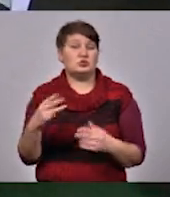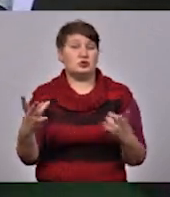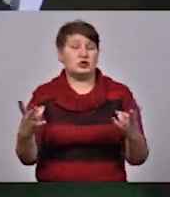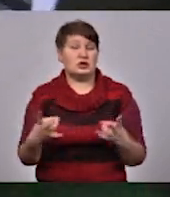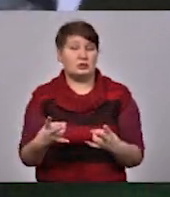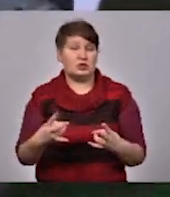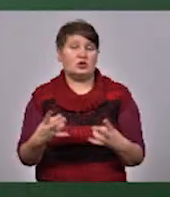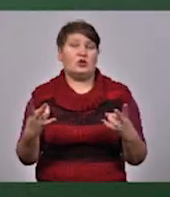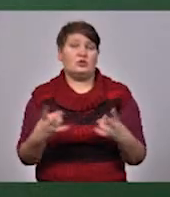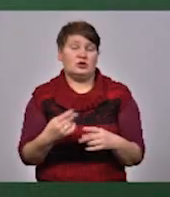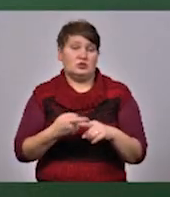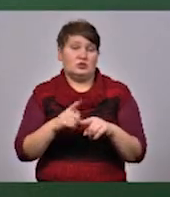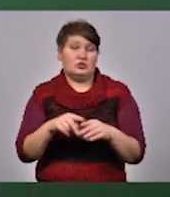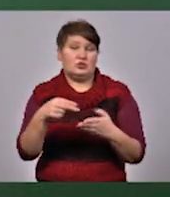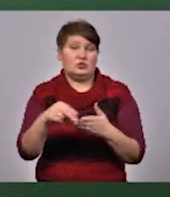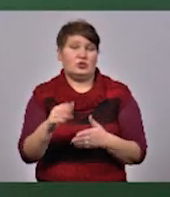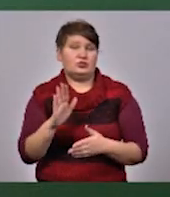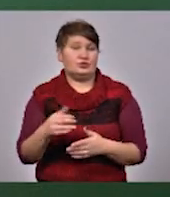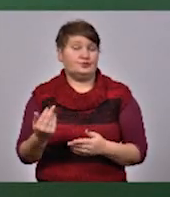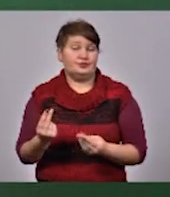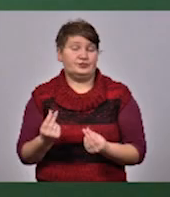цей гормон сильно позначиться на його бюджеті.